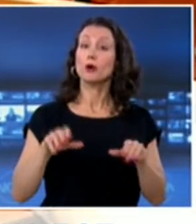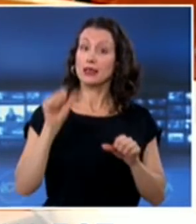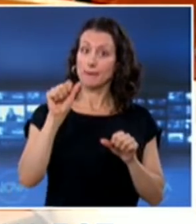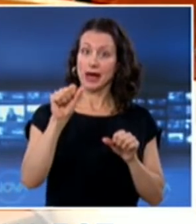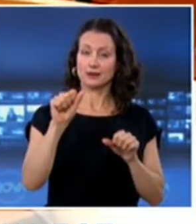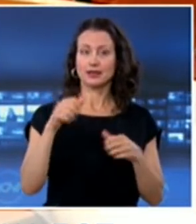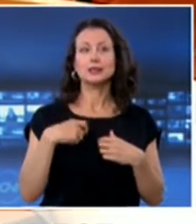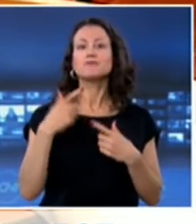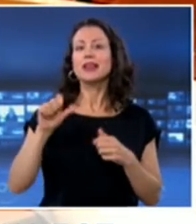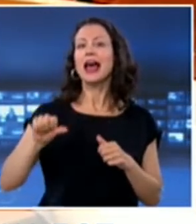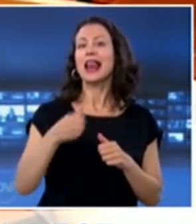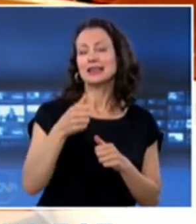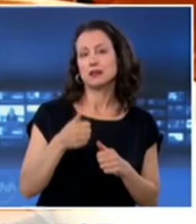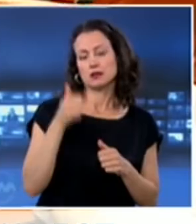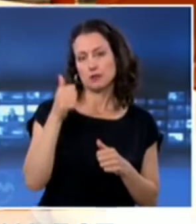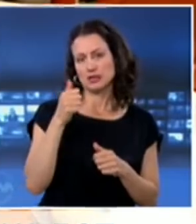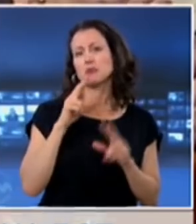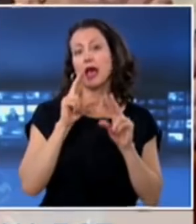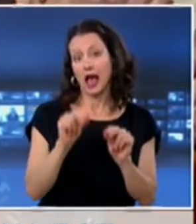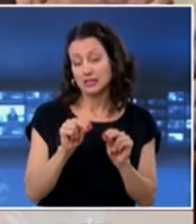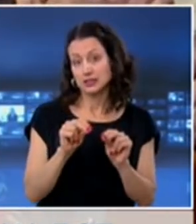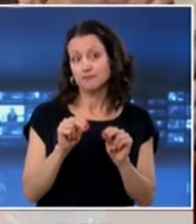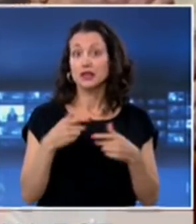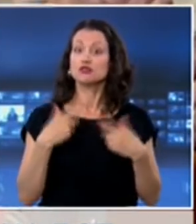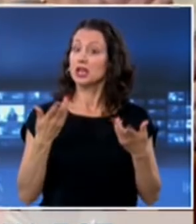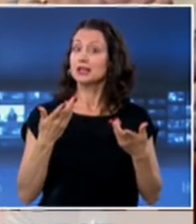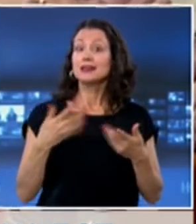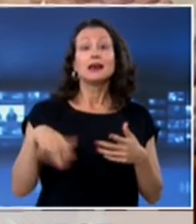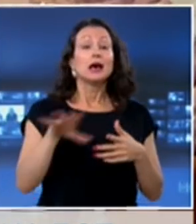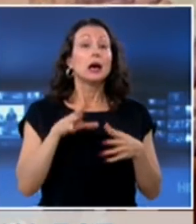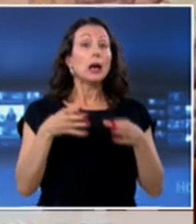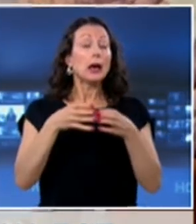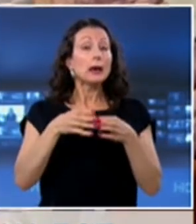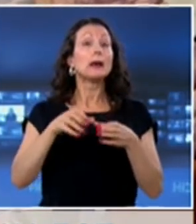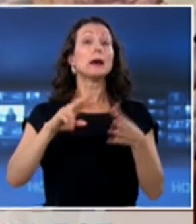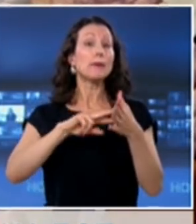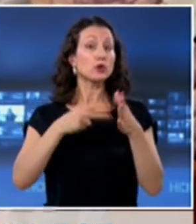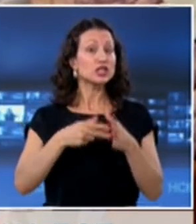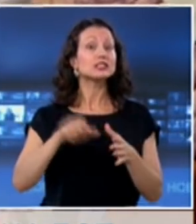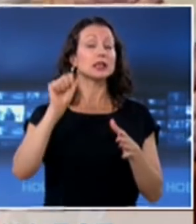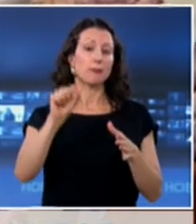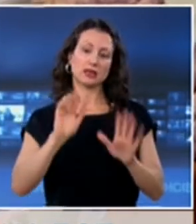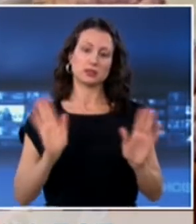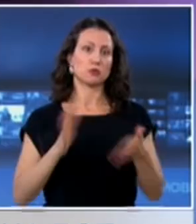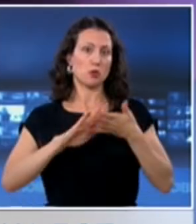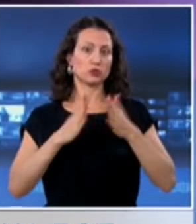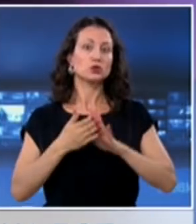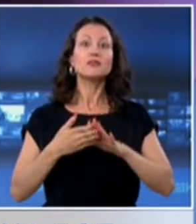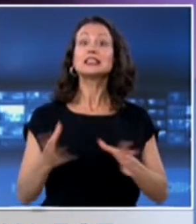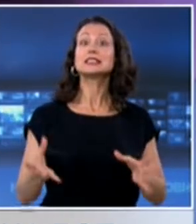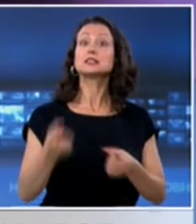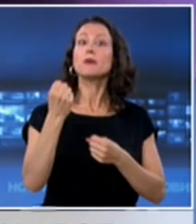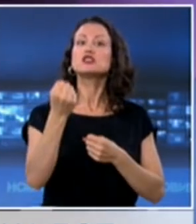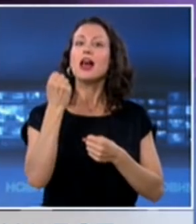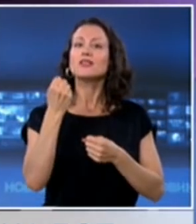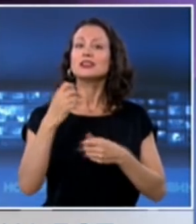лидерът на БСП Корнелия Нинова даде заявка, че партията започва подготовка за спечелване на парламентарните избори.